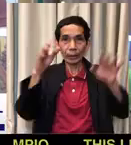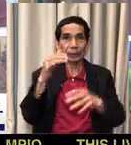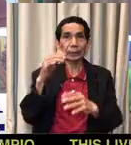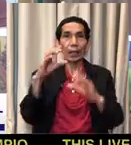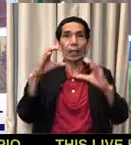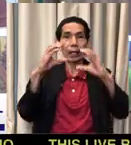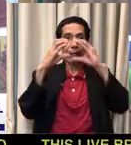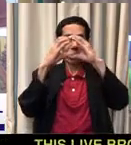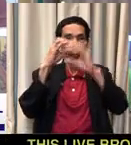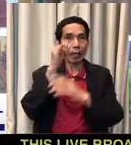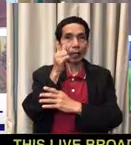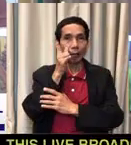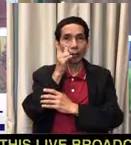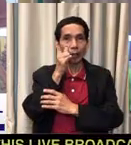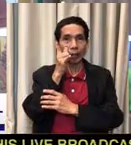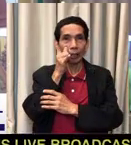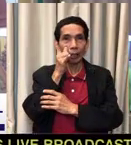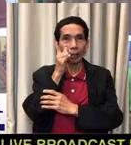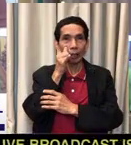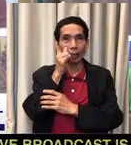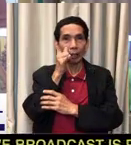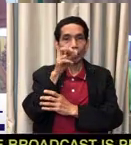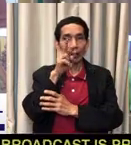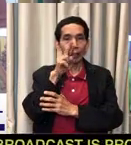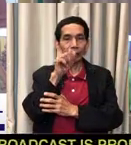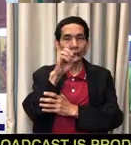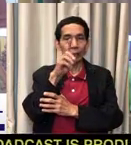yun. Tapos may radar.